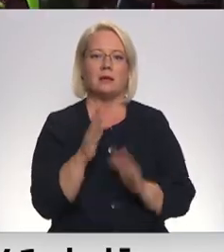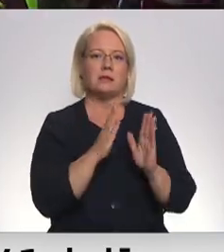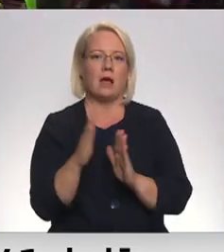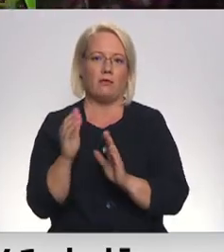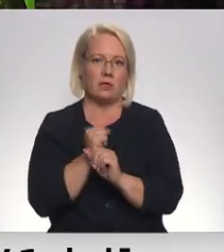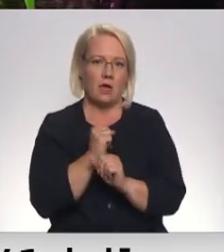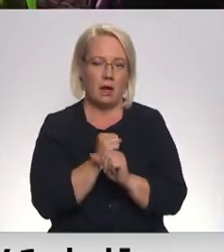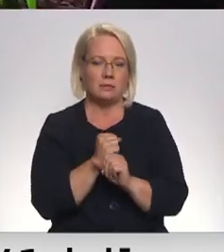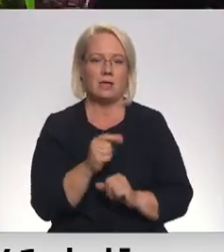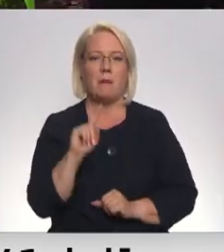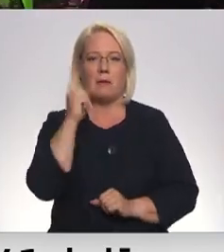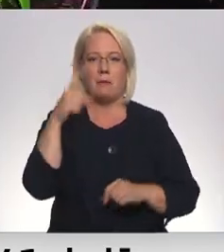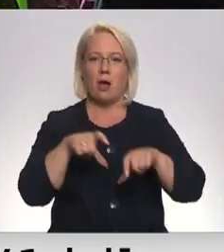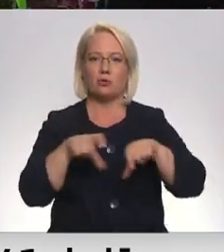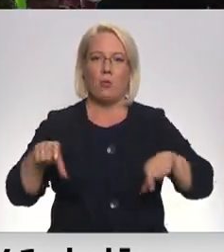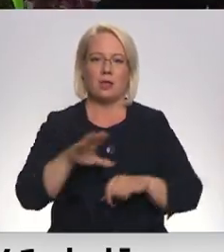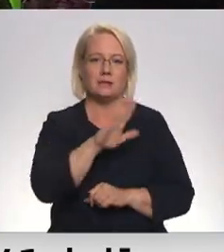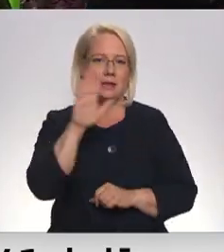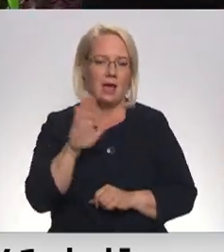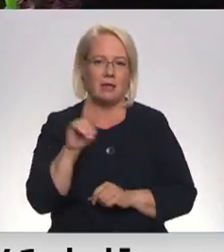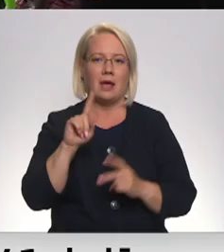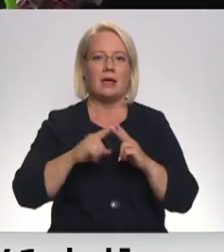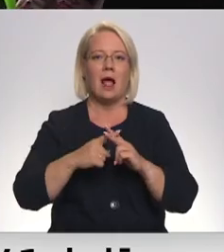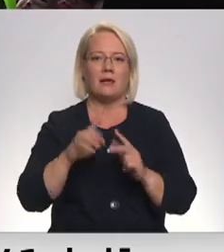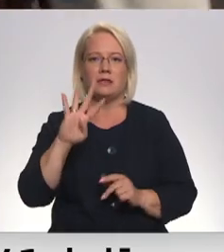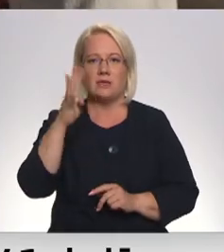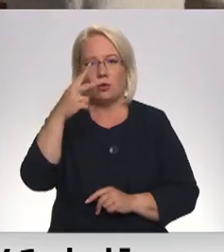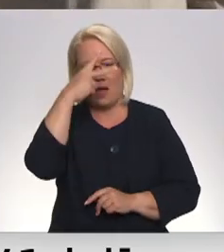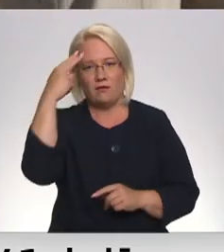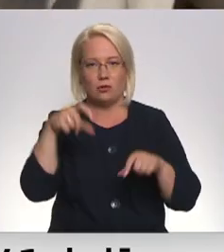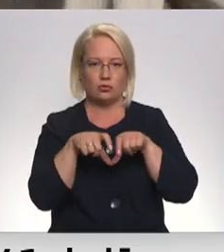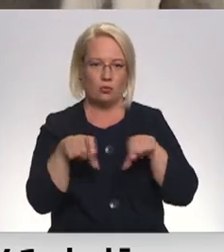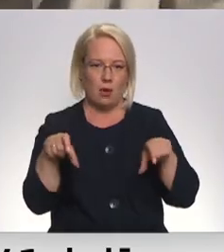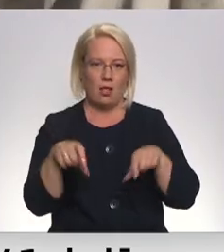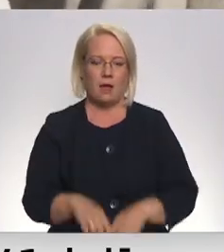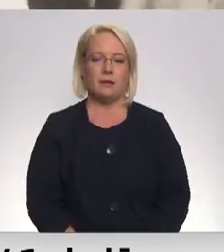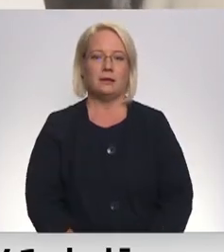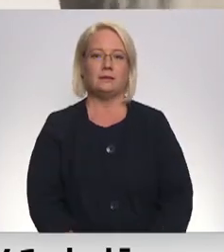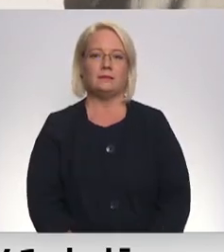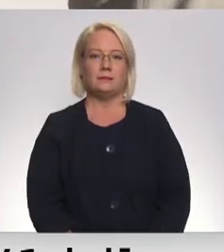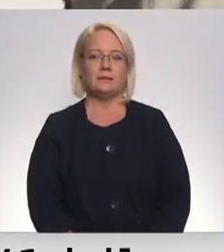darbs. Pirmā skolas diena ieskandināta arī Jelgavas 4. Vidusskolā.